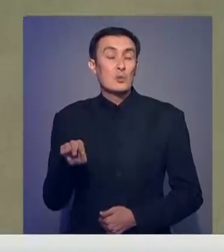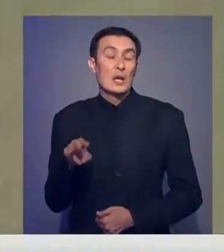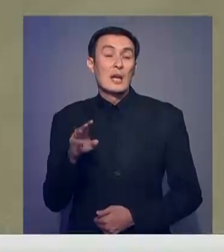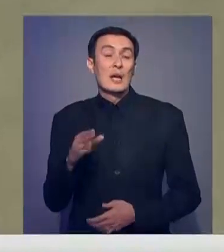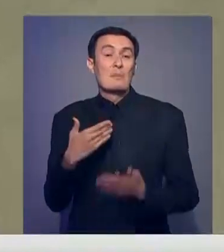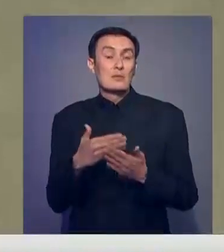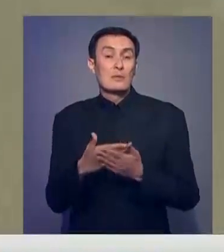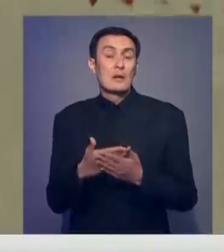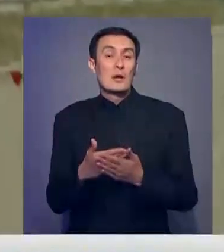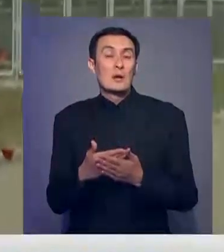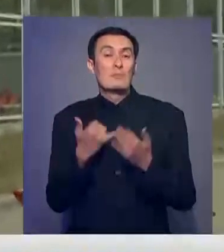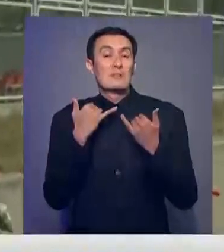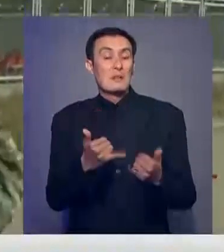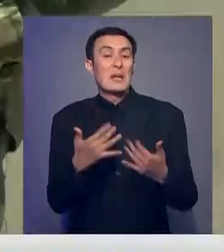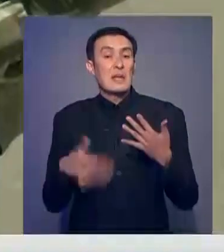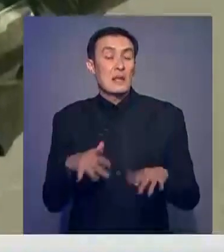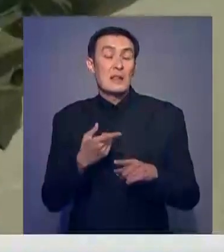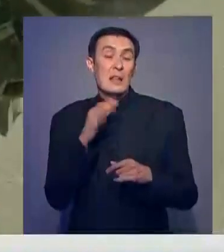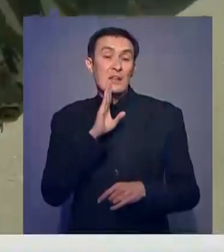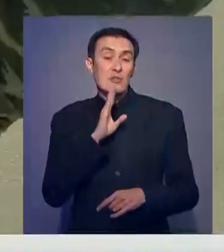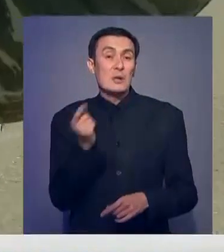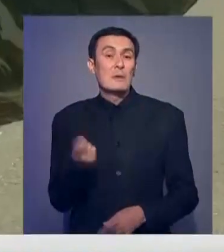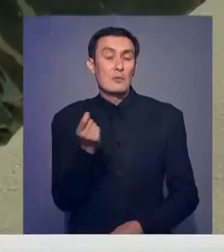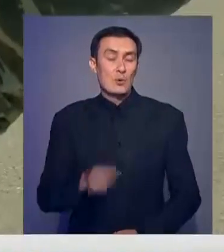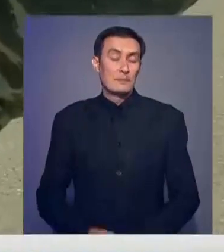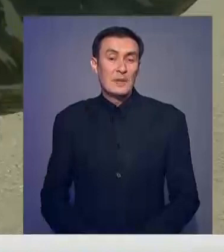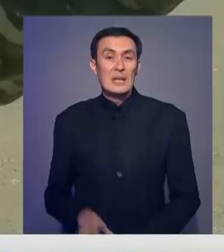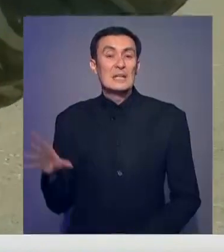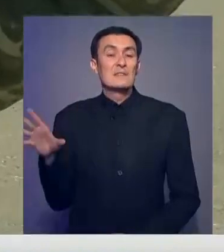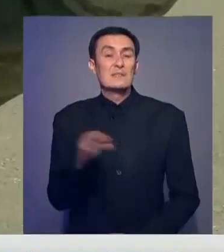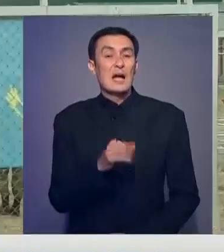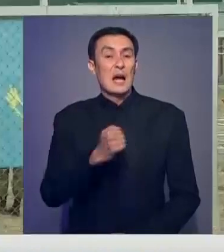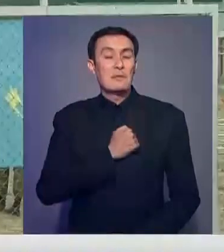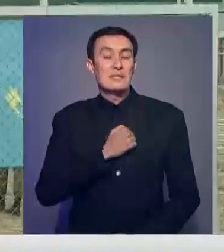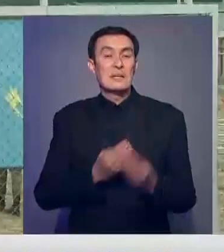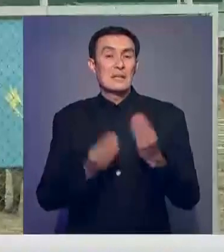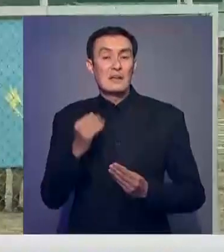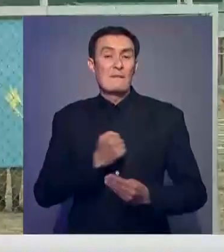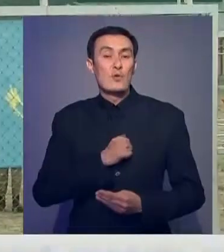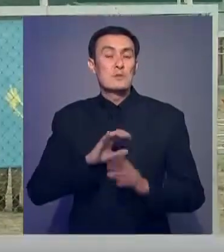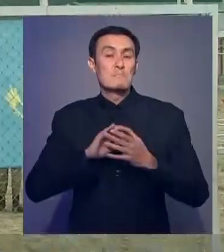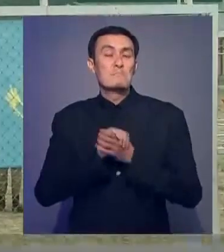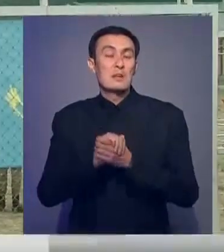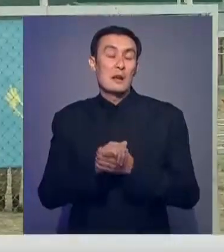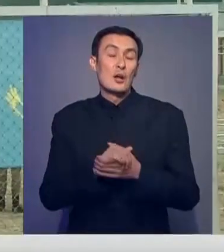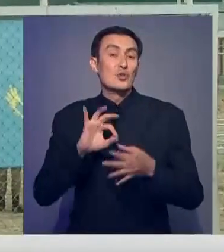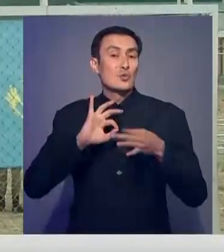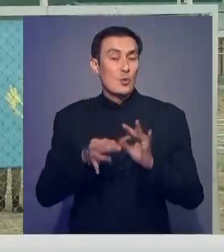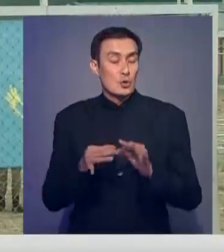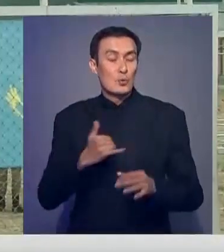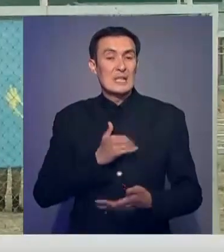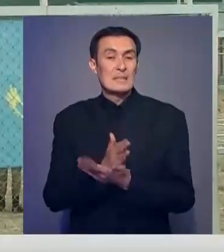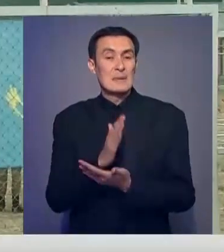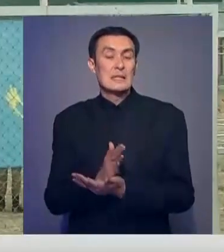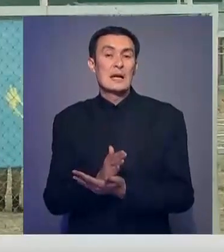слову, послаблений для девушек на конкурсе немного. Из всех армейских игр «Воин мира» считается одними из сложных, поскольку здесь